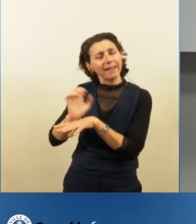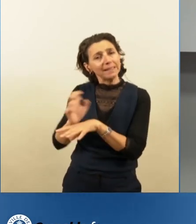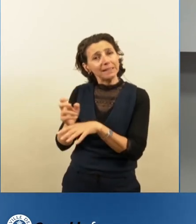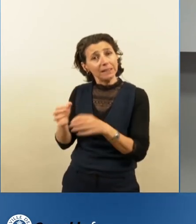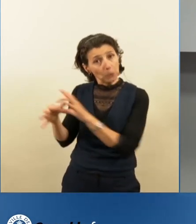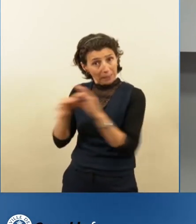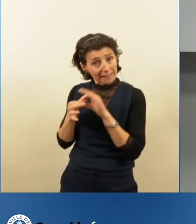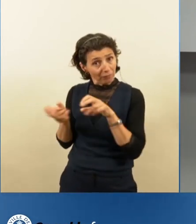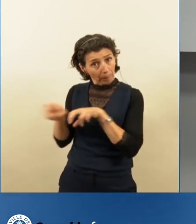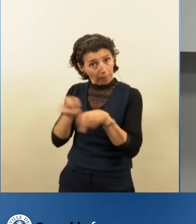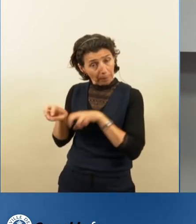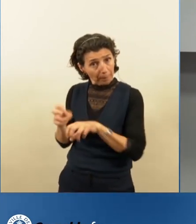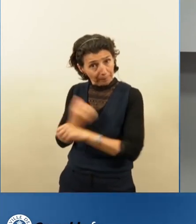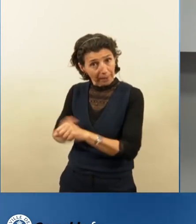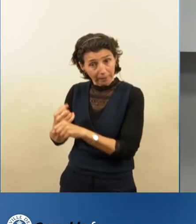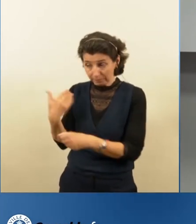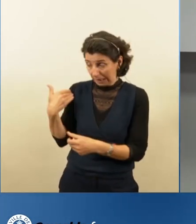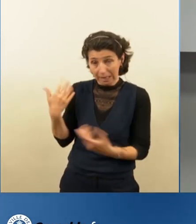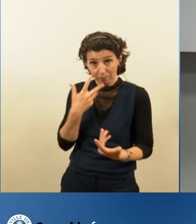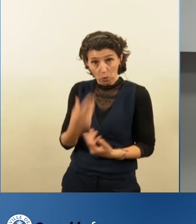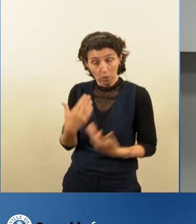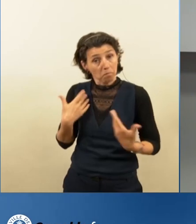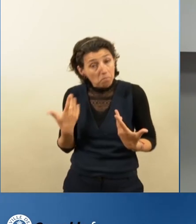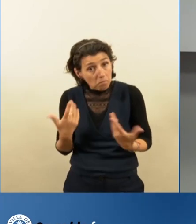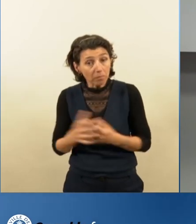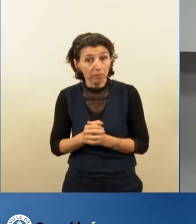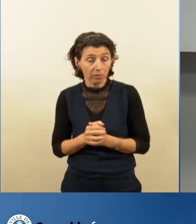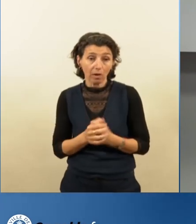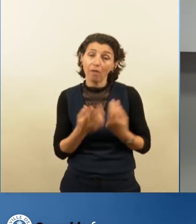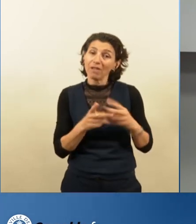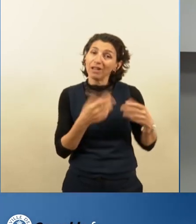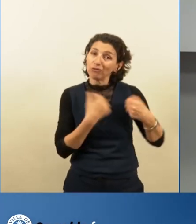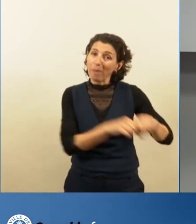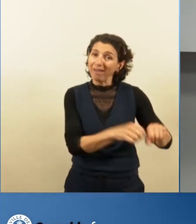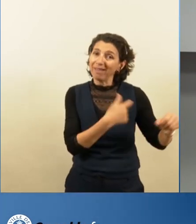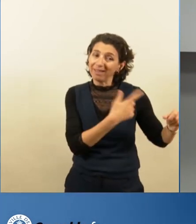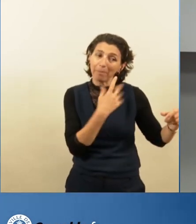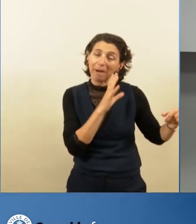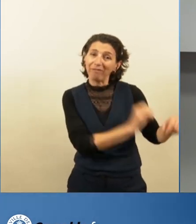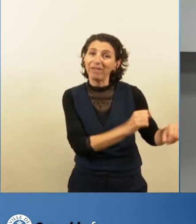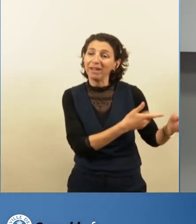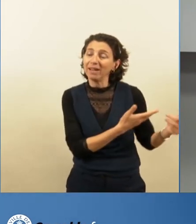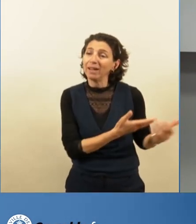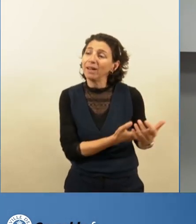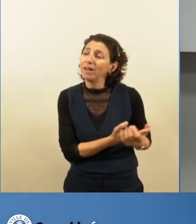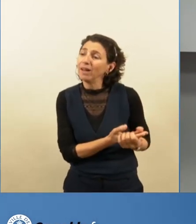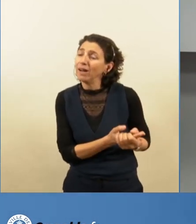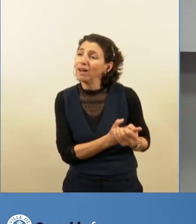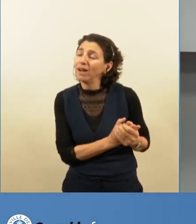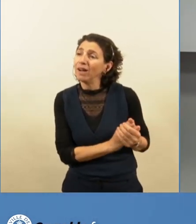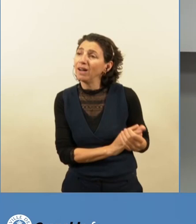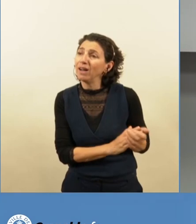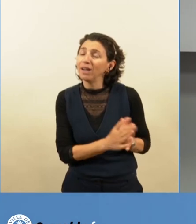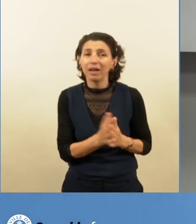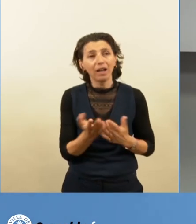pour ma part j'ai vu dans certaines villes et de certaines de nos villes jumelles notamment dans les